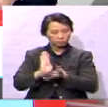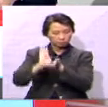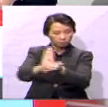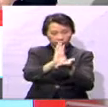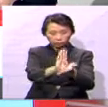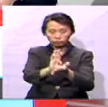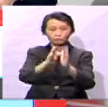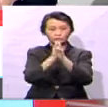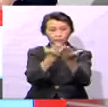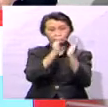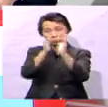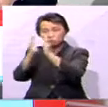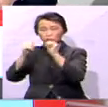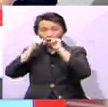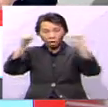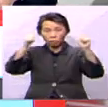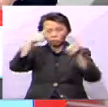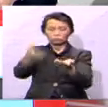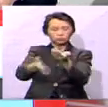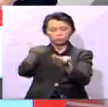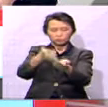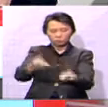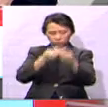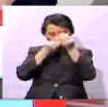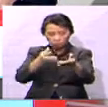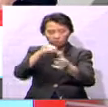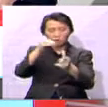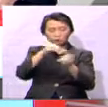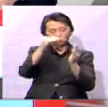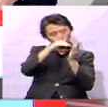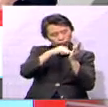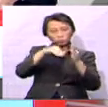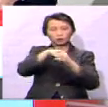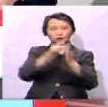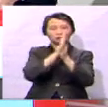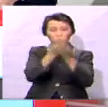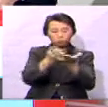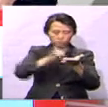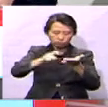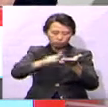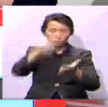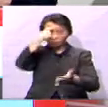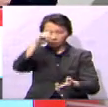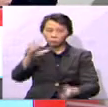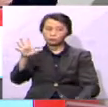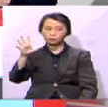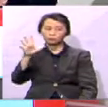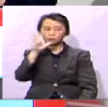membantu perpustakaan awam bagi memudahkan maklumat atau kandungan dalam buku cetak kepada ibu.